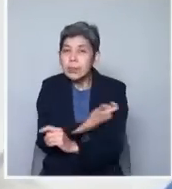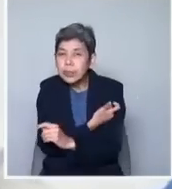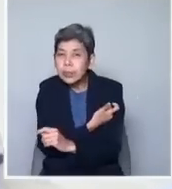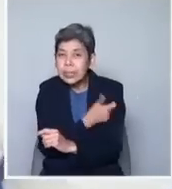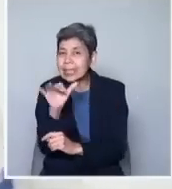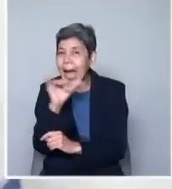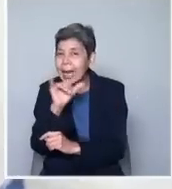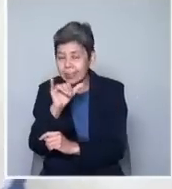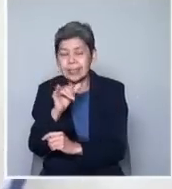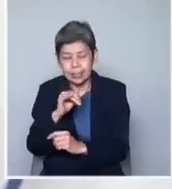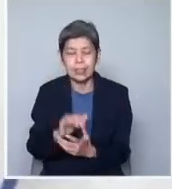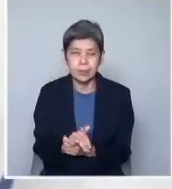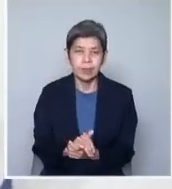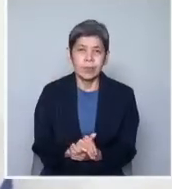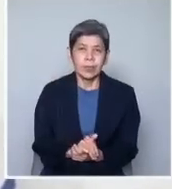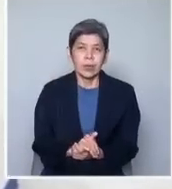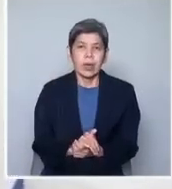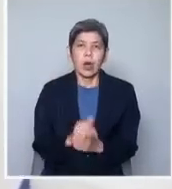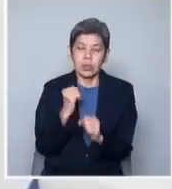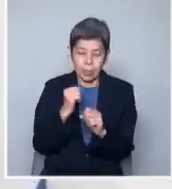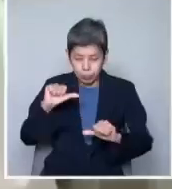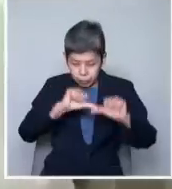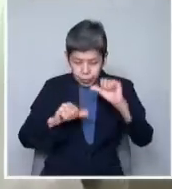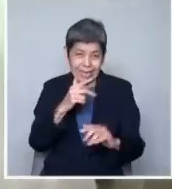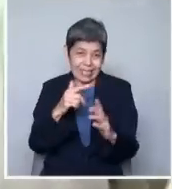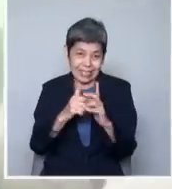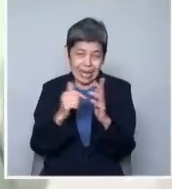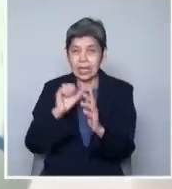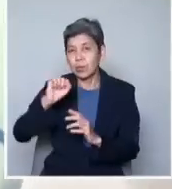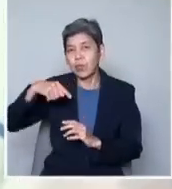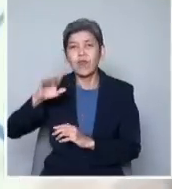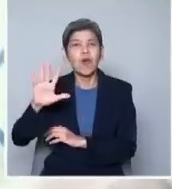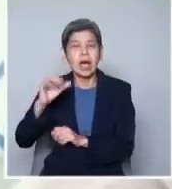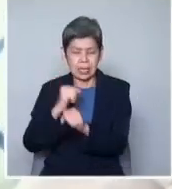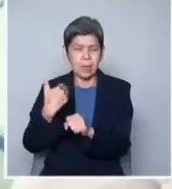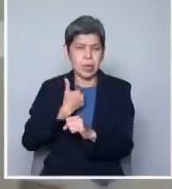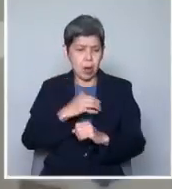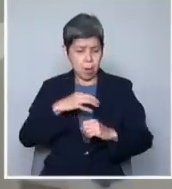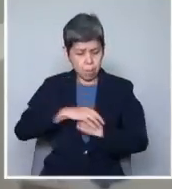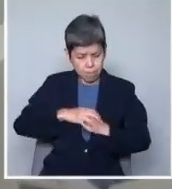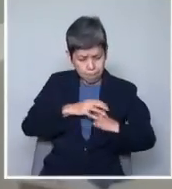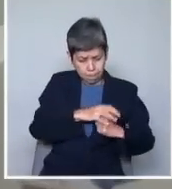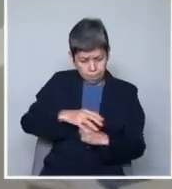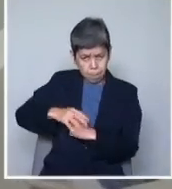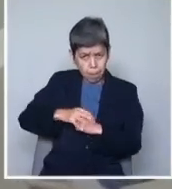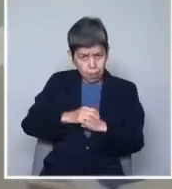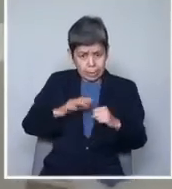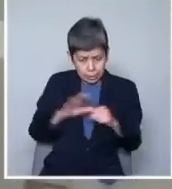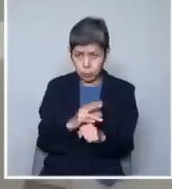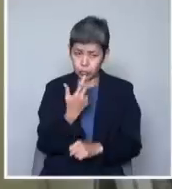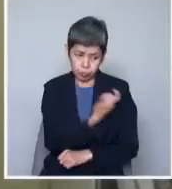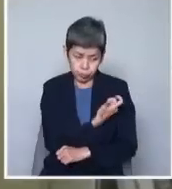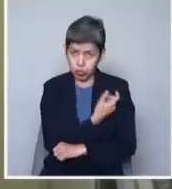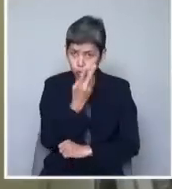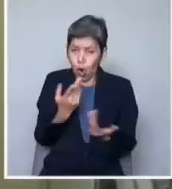ะได้รับวัคซีนเข็มแรกค่ะด้านผู้พัฒนาวัคซีน Sputnik 5อธิบายสาเหตุว่าภูมิคุ้มกันหลังได้รับวัคซีนครบ2เข็มต้